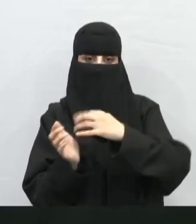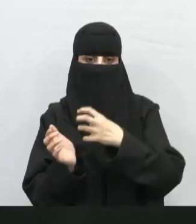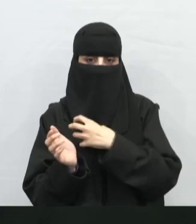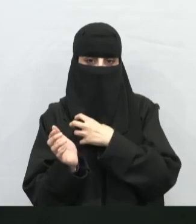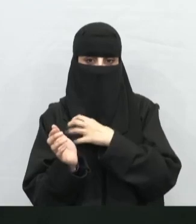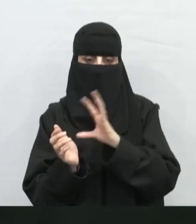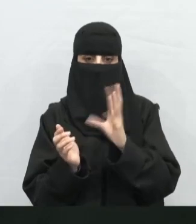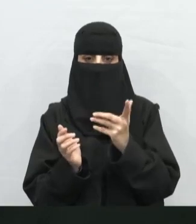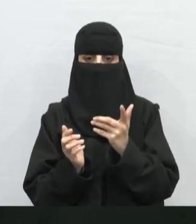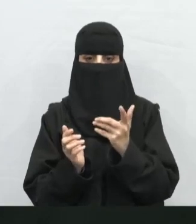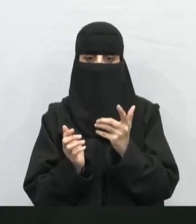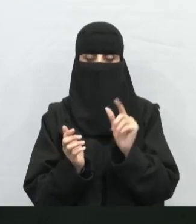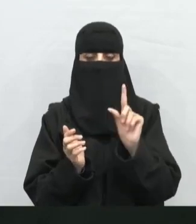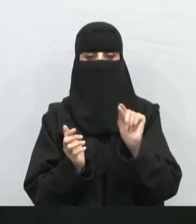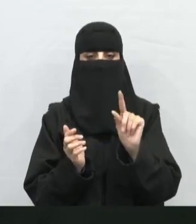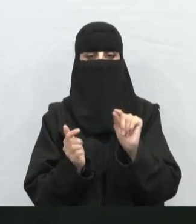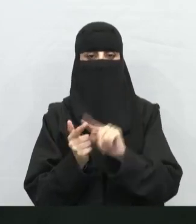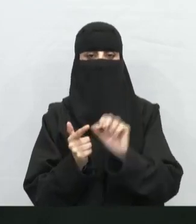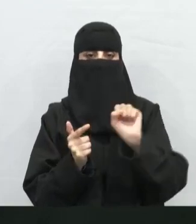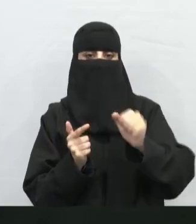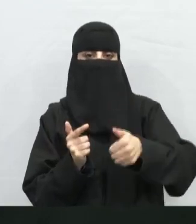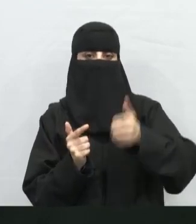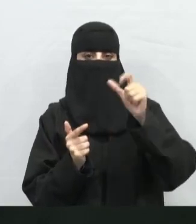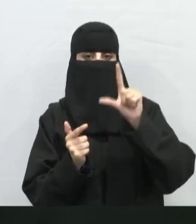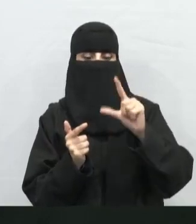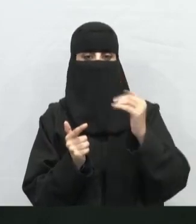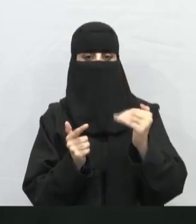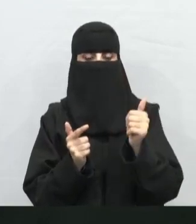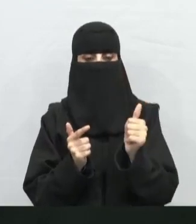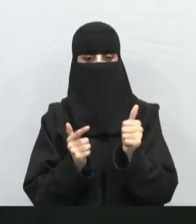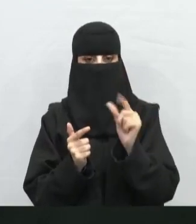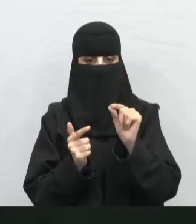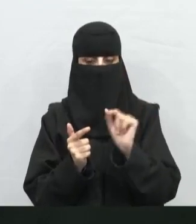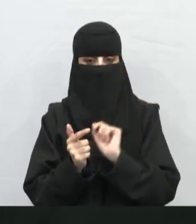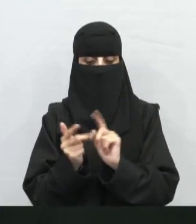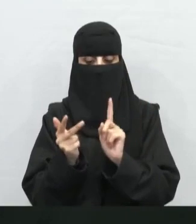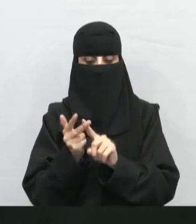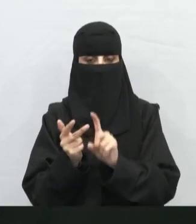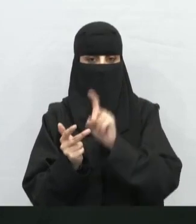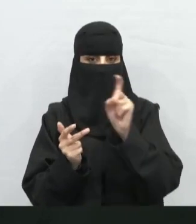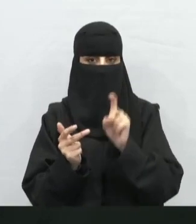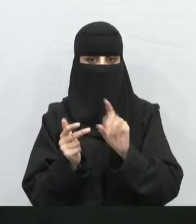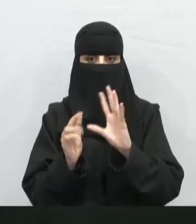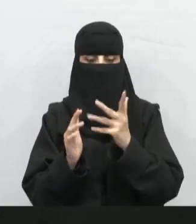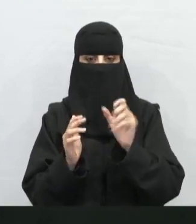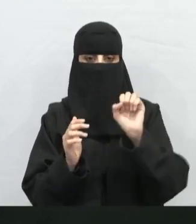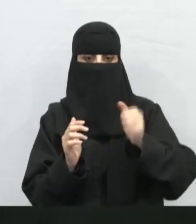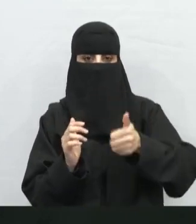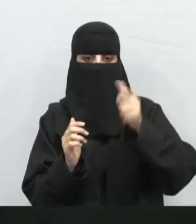صالح احسنتم من الذي قابل صالح عند دخوله الى المنزل